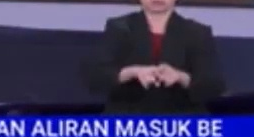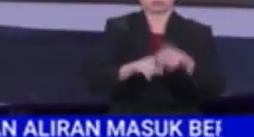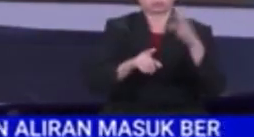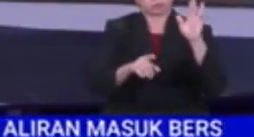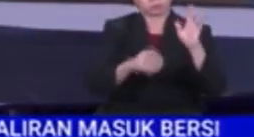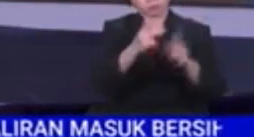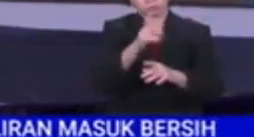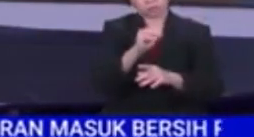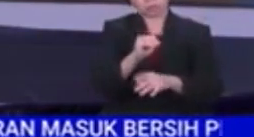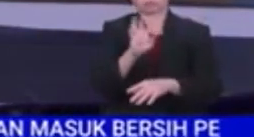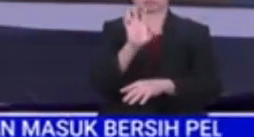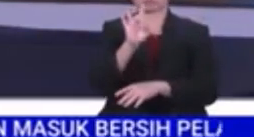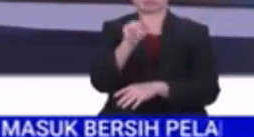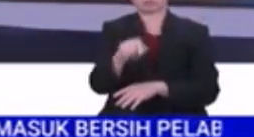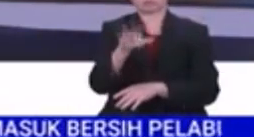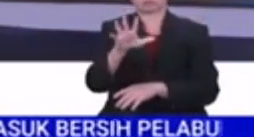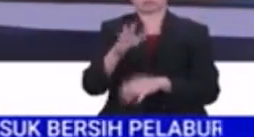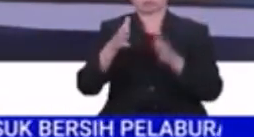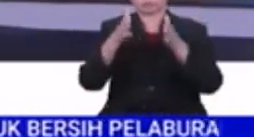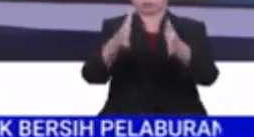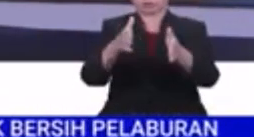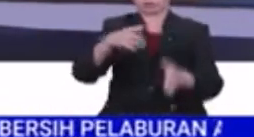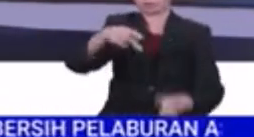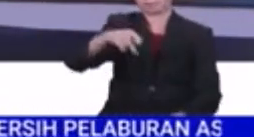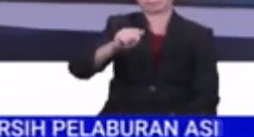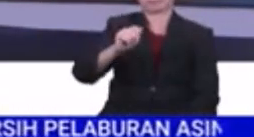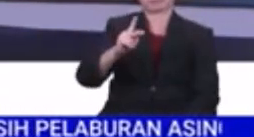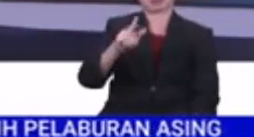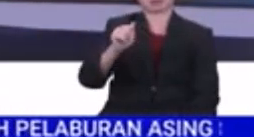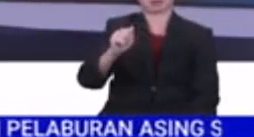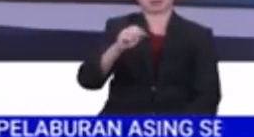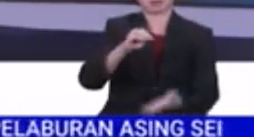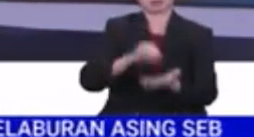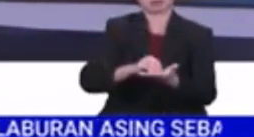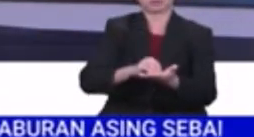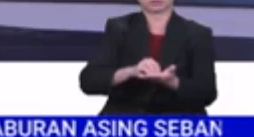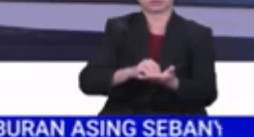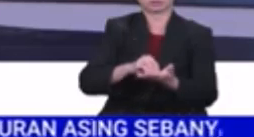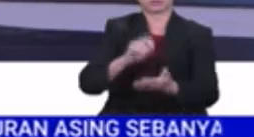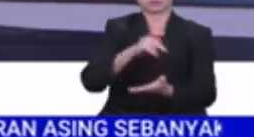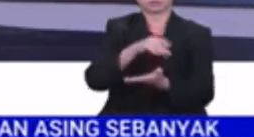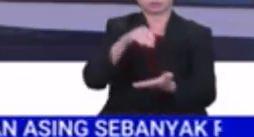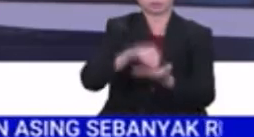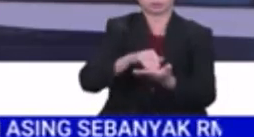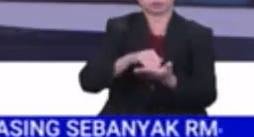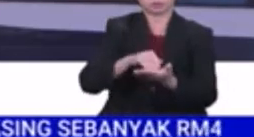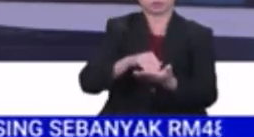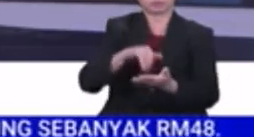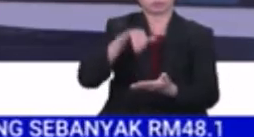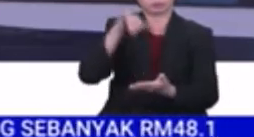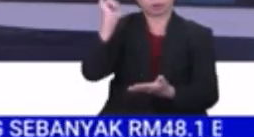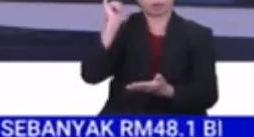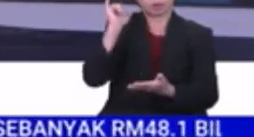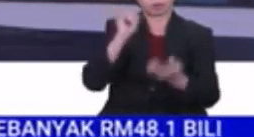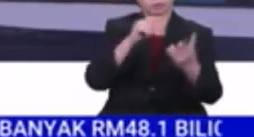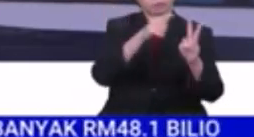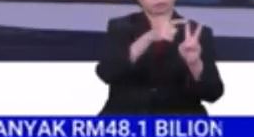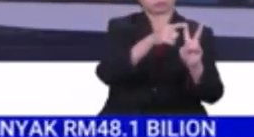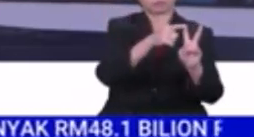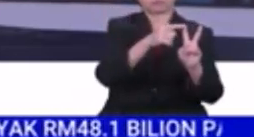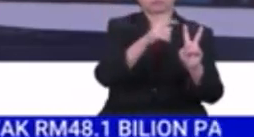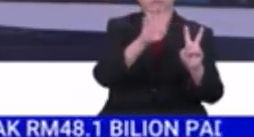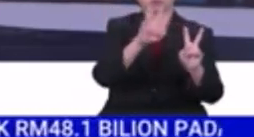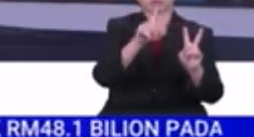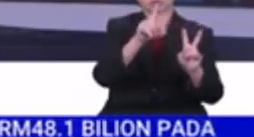18.000 ongkirnya Jalan pake Bandar al-muktafi Billah Syekh ke tengah Jaya semalam menyebabkan bangsa kamar Ridwan